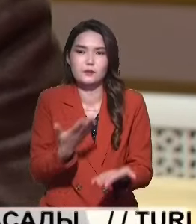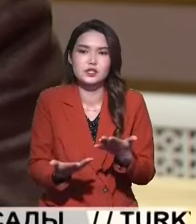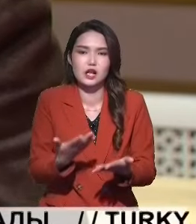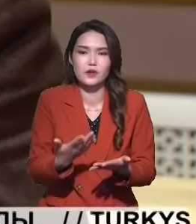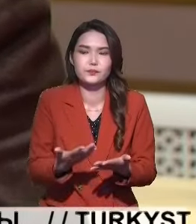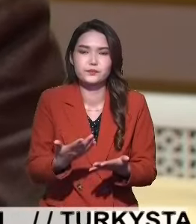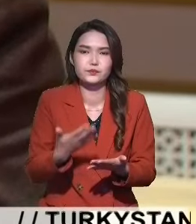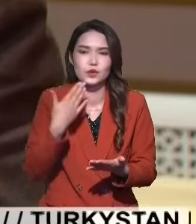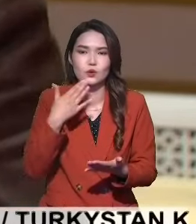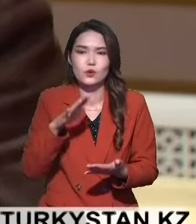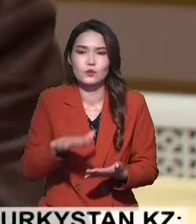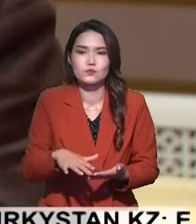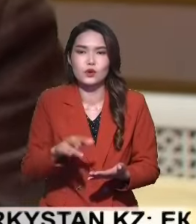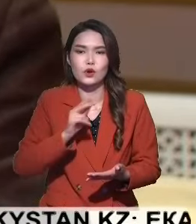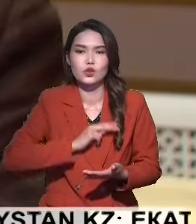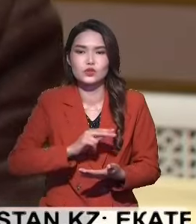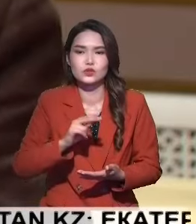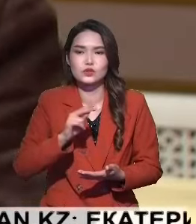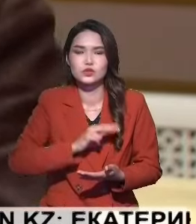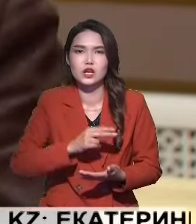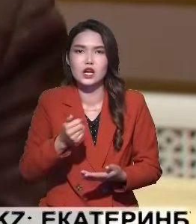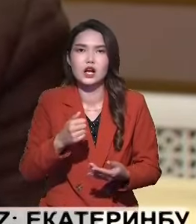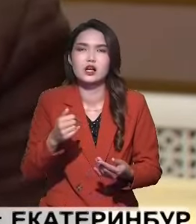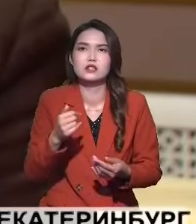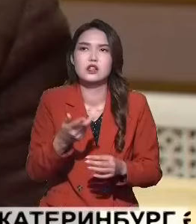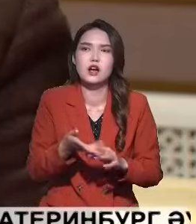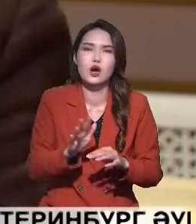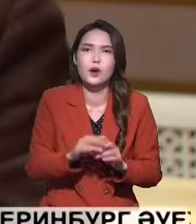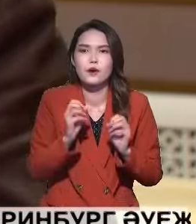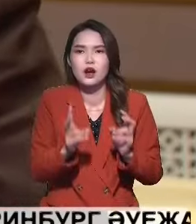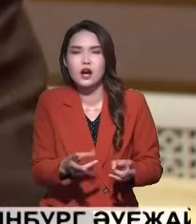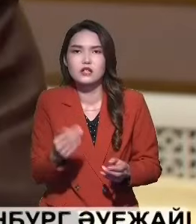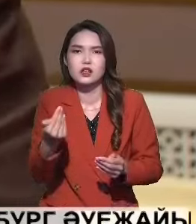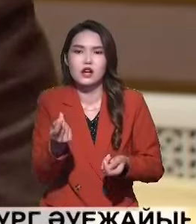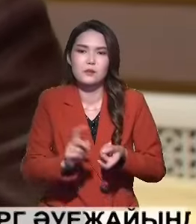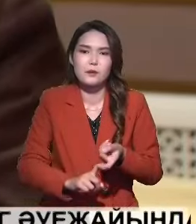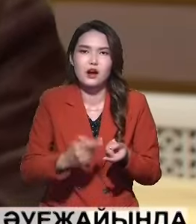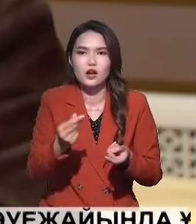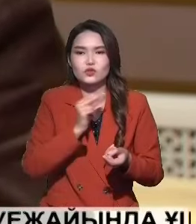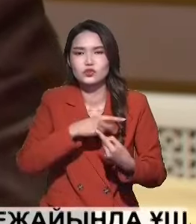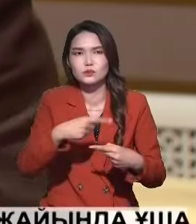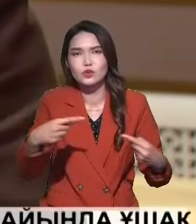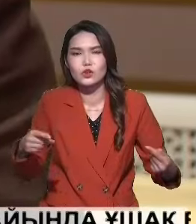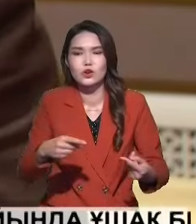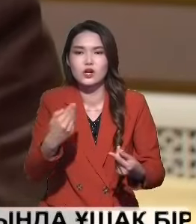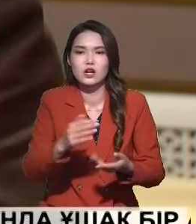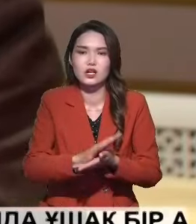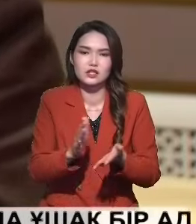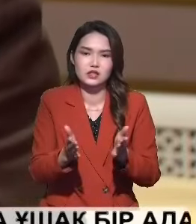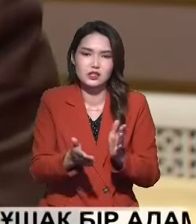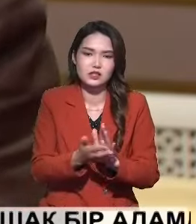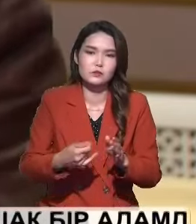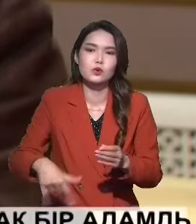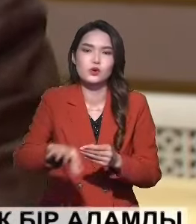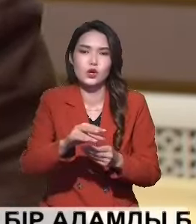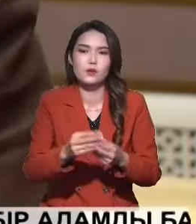былайша айтқан кезде жұмыс қызмет бабымен байланысты оқыс оқиғалар болып жатады, яғни жарақат алып жатады. Бұның барлығы,